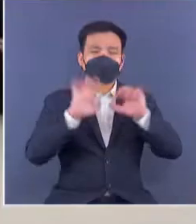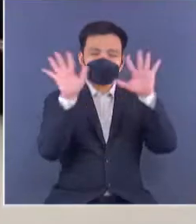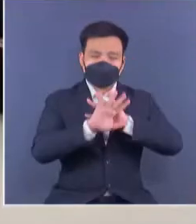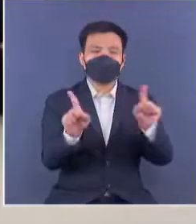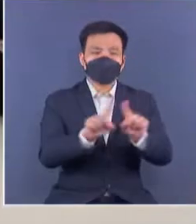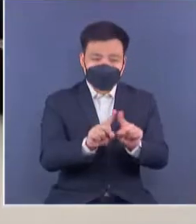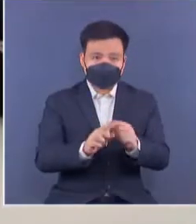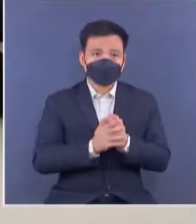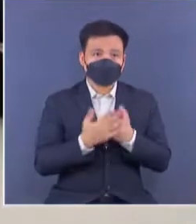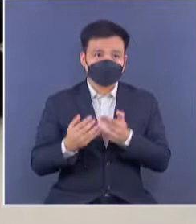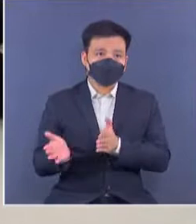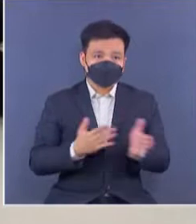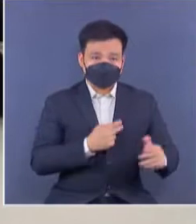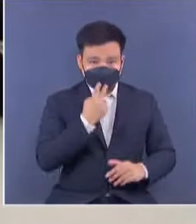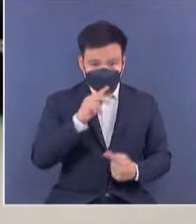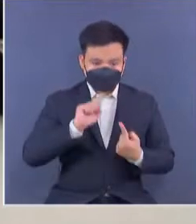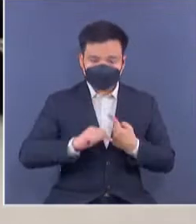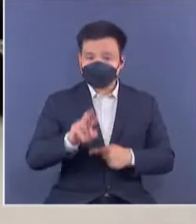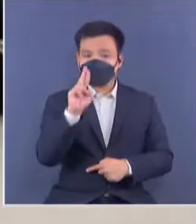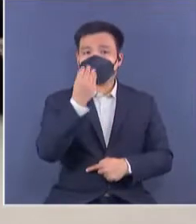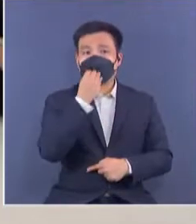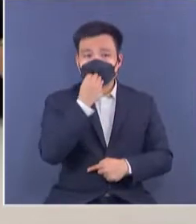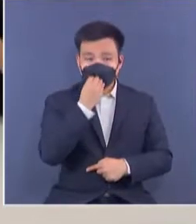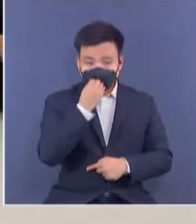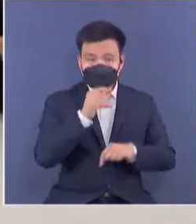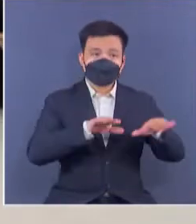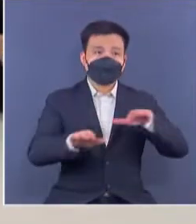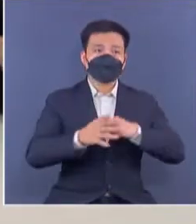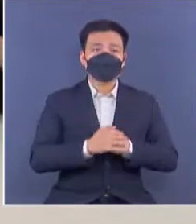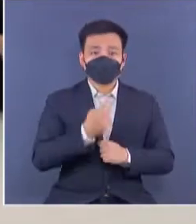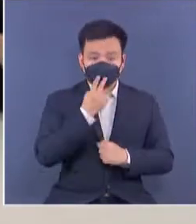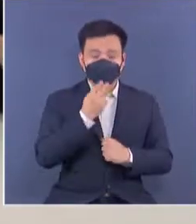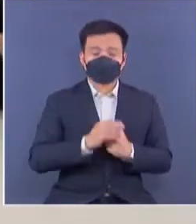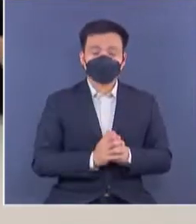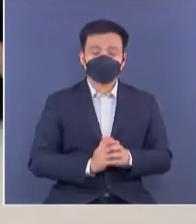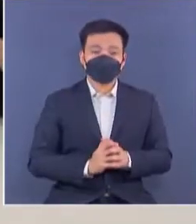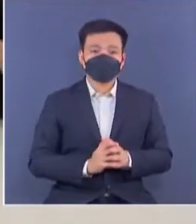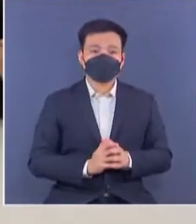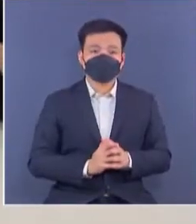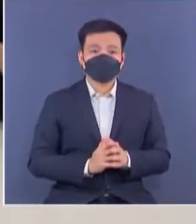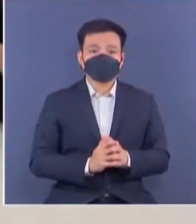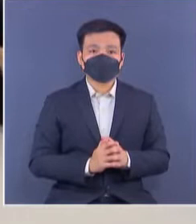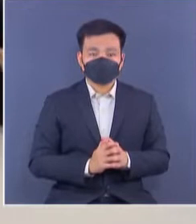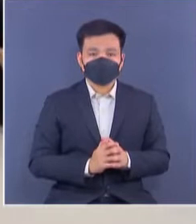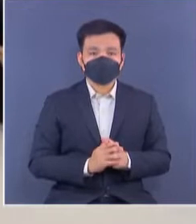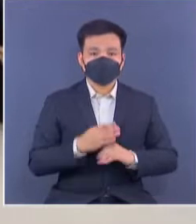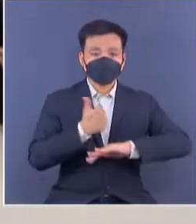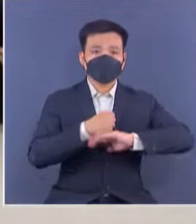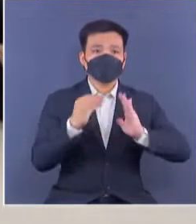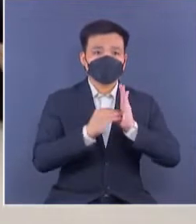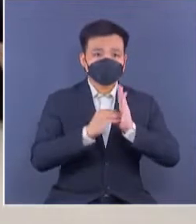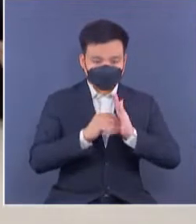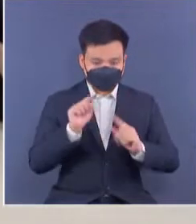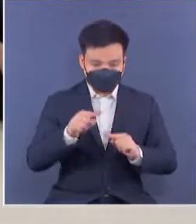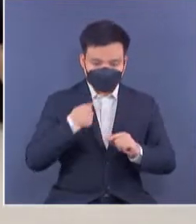ต้องครับรับประทานอาหารกลางวันกันหน่อยครับเนี่ยบรรยากาศแบบดีที่บางบอนนะครับคุณชัชชาติก็ร่วมโต๊ะกับลูก